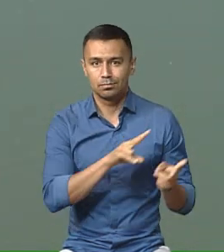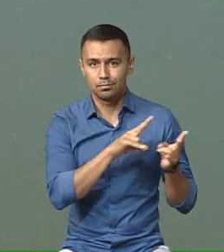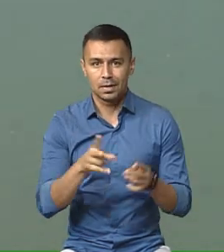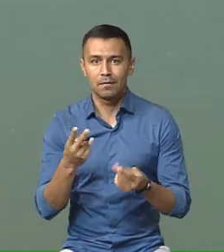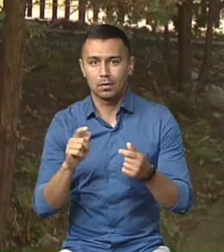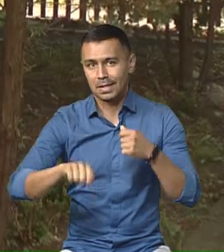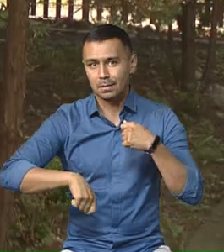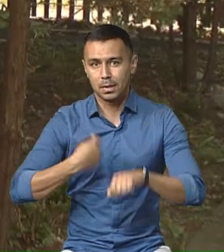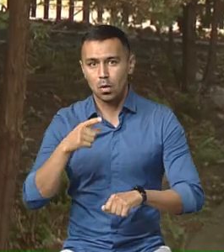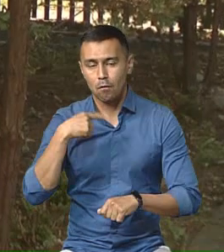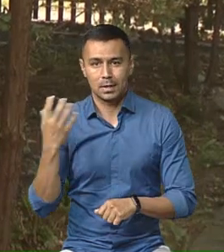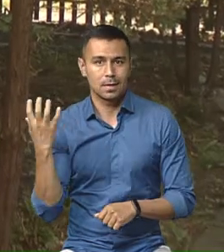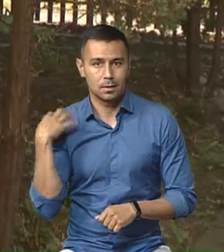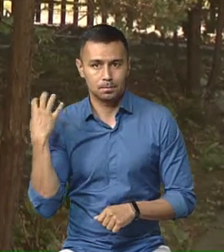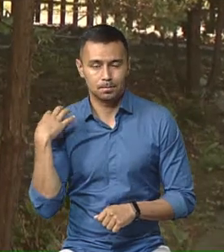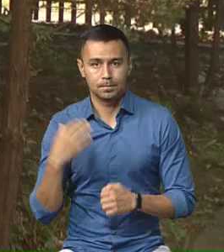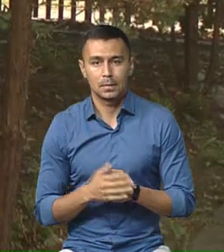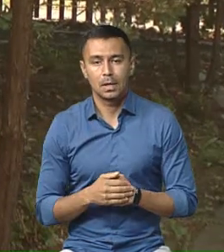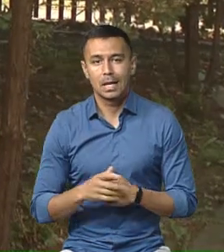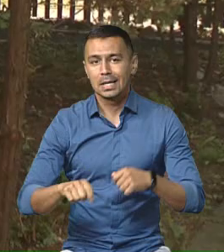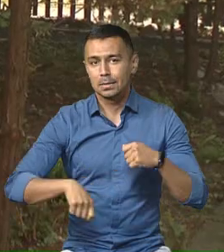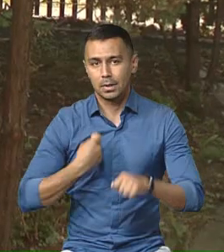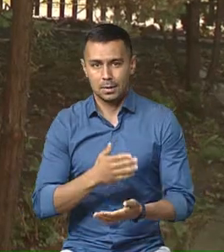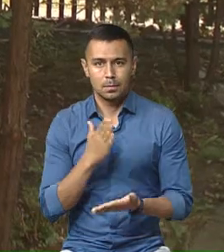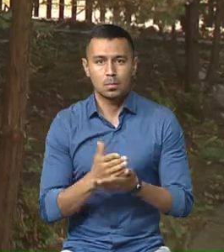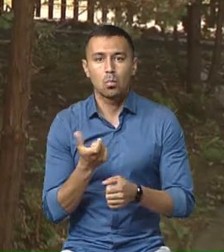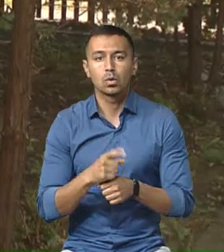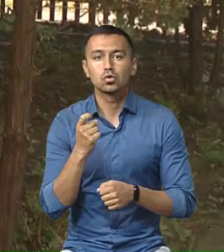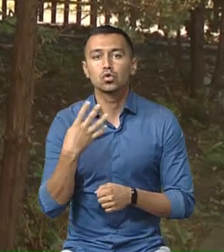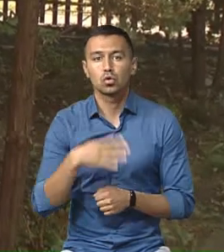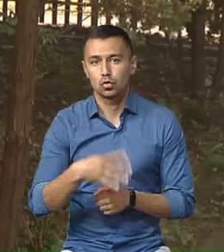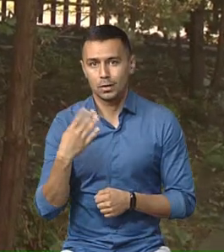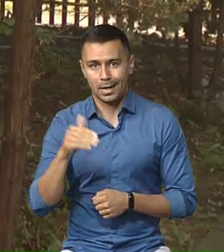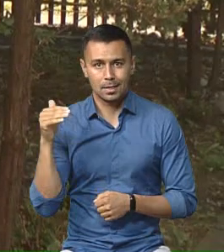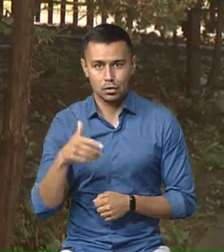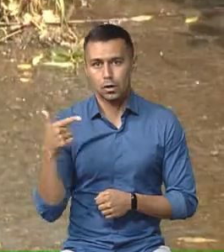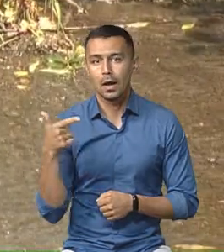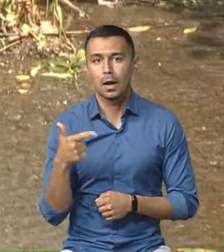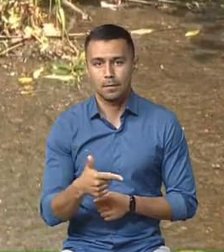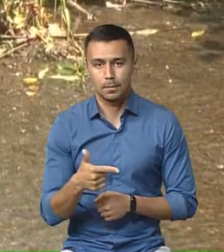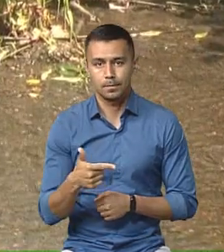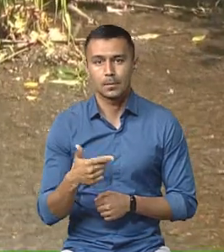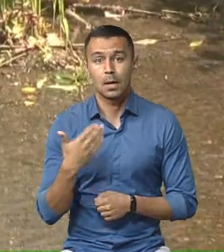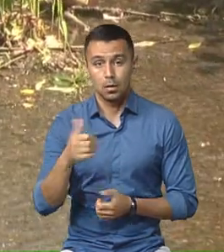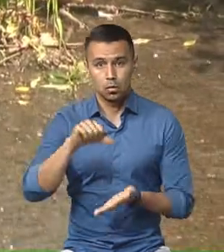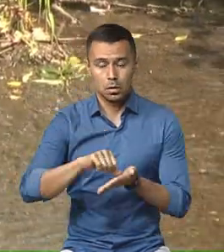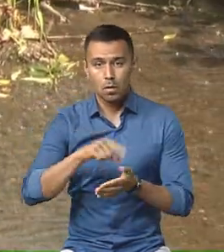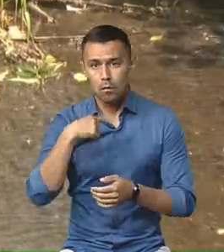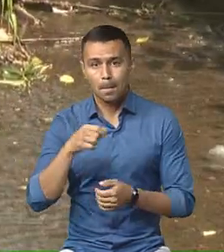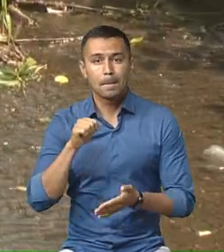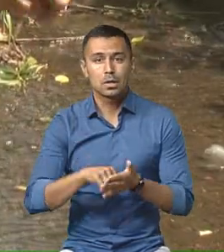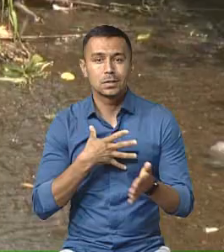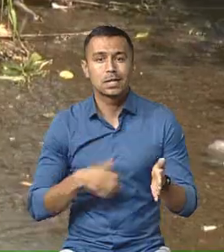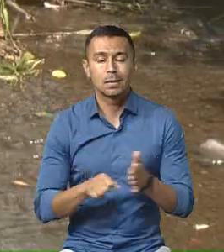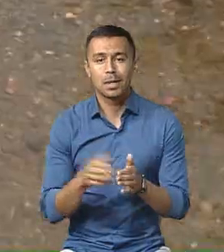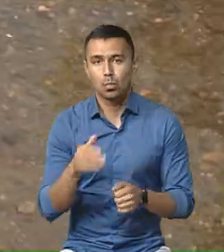фінансові збитки, каже Наталія Сологуб. Збитки склали понад 144 тисячі гривень. Павло Везденецький каже, причиною